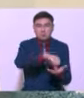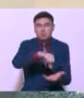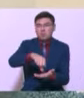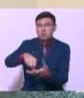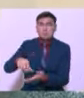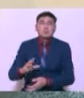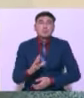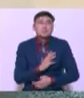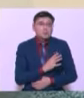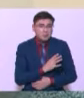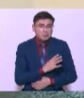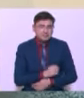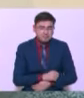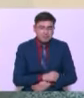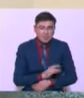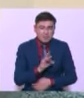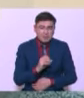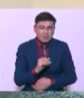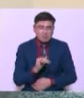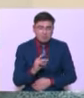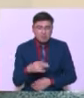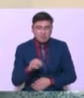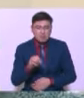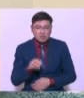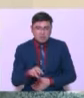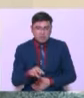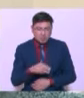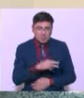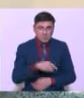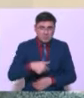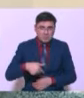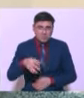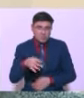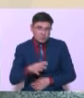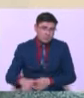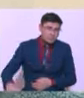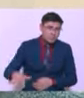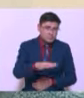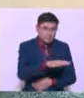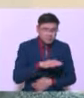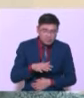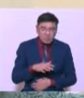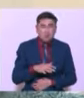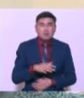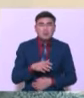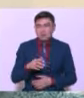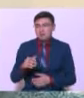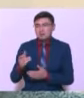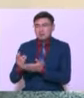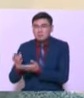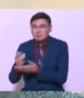этом году на референдум мы также по области начали как бы собирать своих